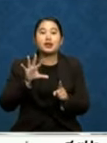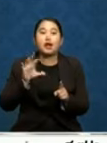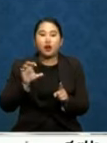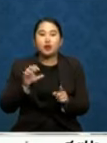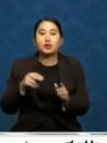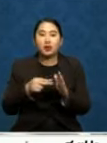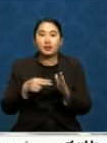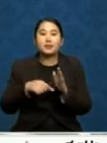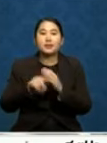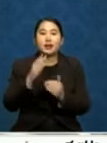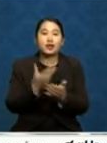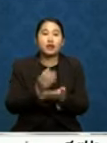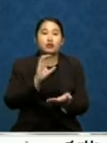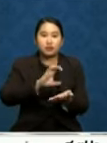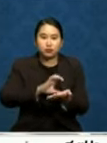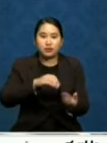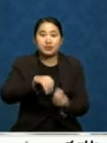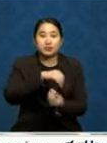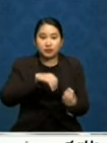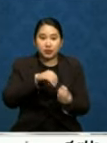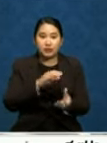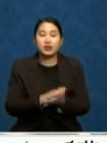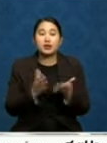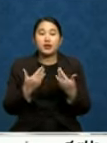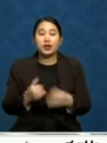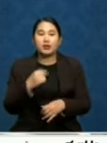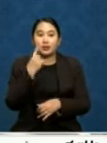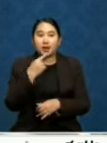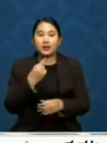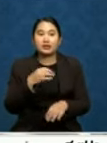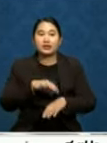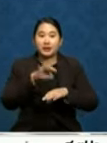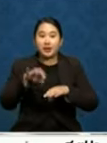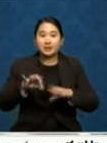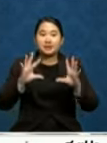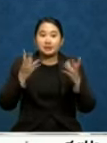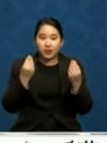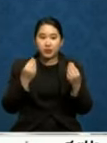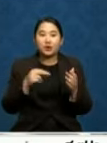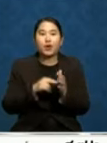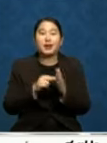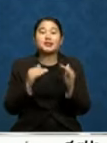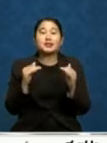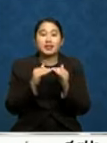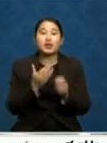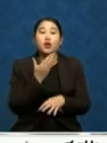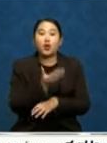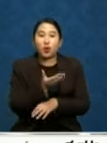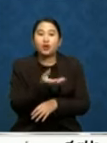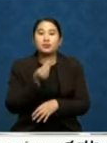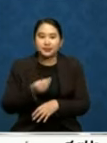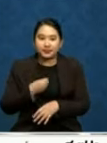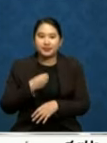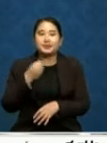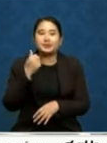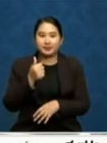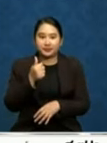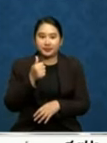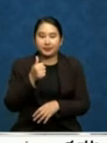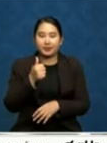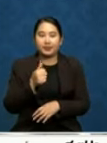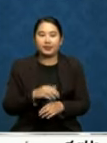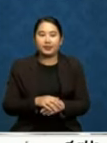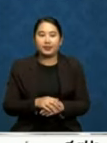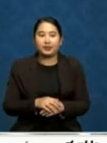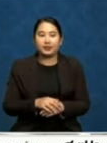เพื่อเข้าไปที่กองทุนถ้าเพื่อนสมาชิกคนไหนพ้นจากตำแหน่งไปเขาก็มีสิทธิ์ที่จะได้รับเงินจากก